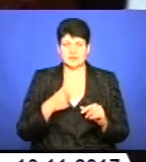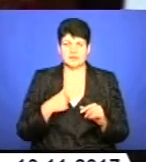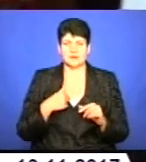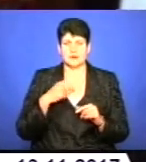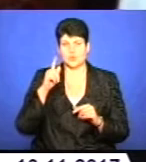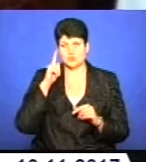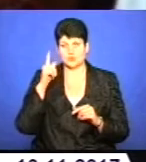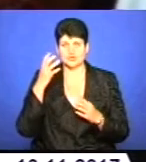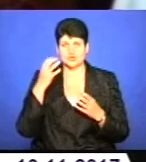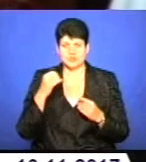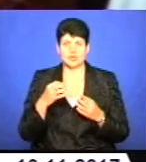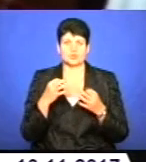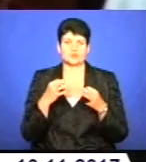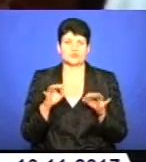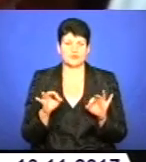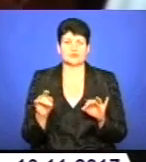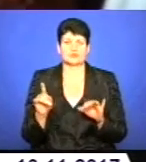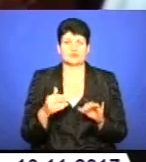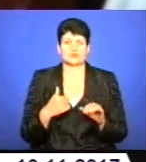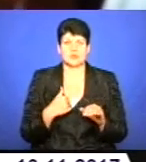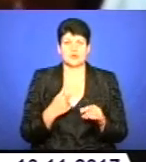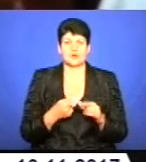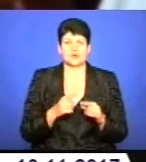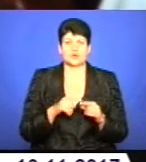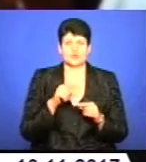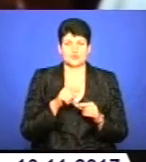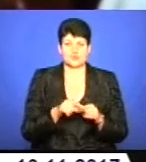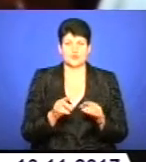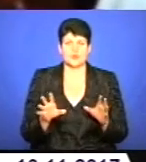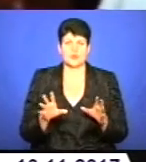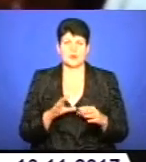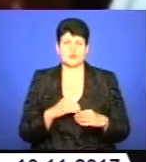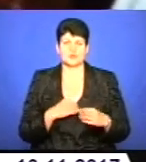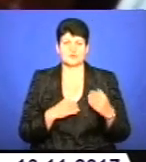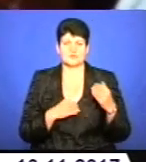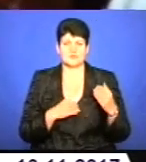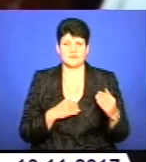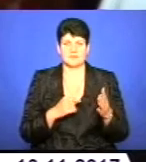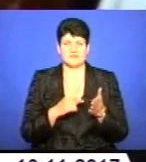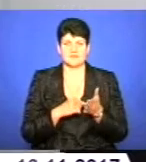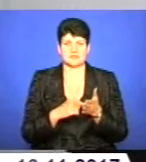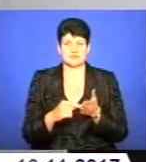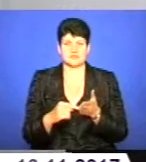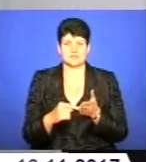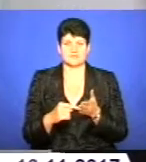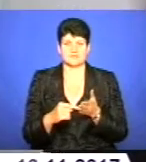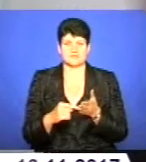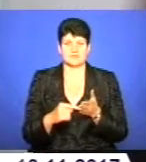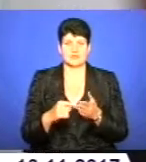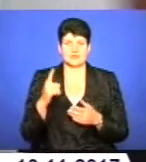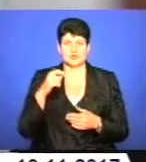ще дозволив, що я цю дату разом з вами відзначаю. Столітній